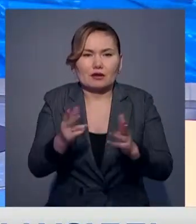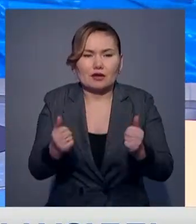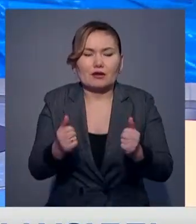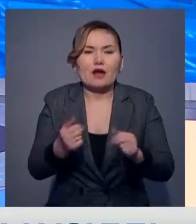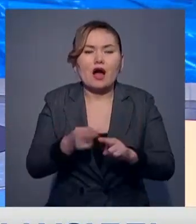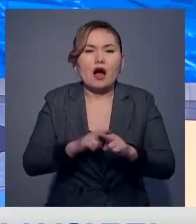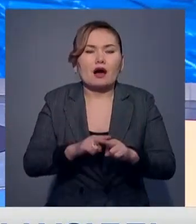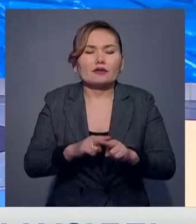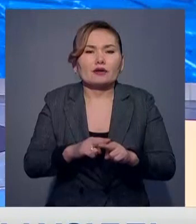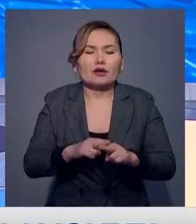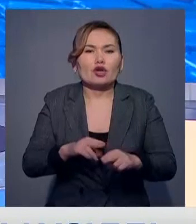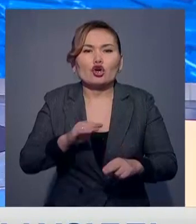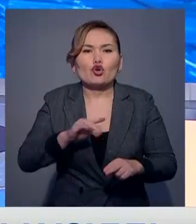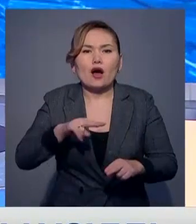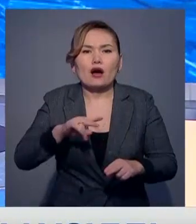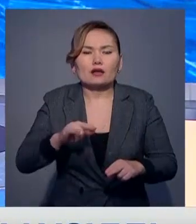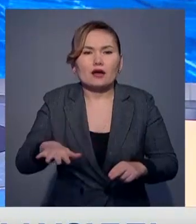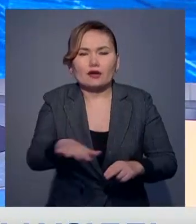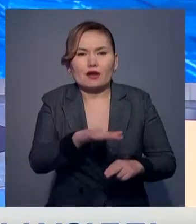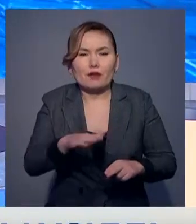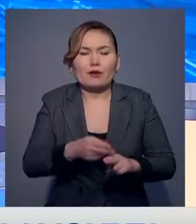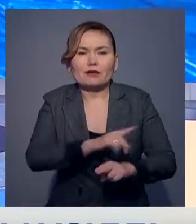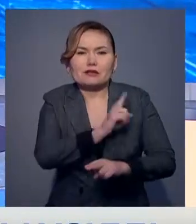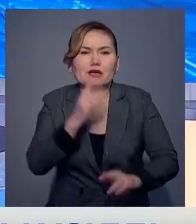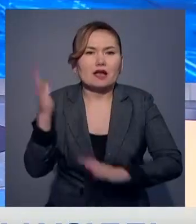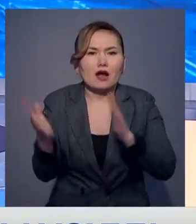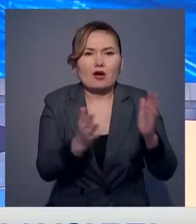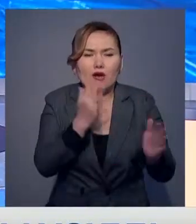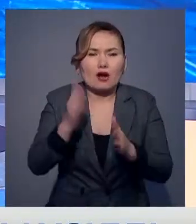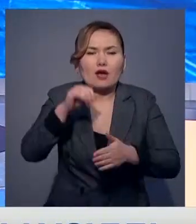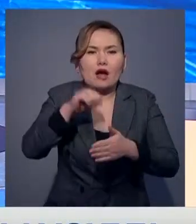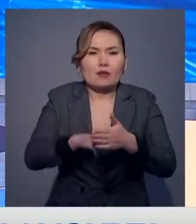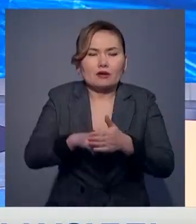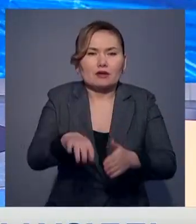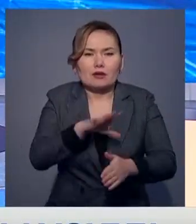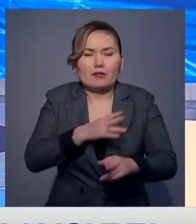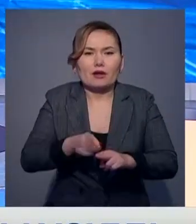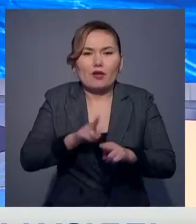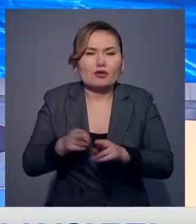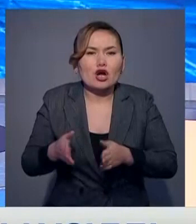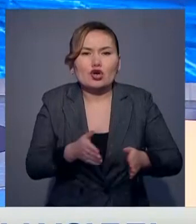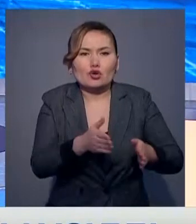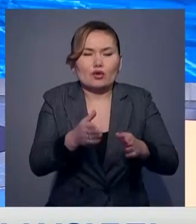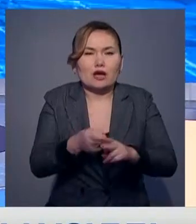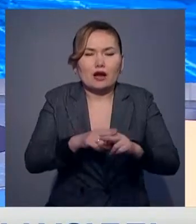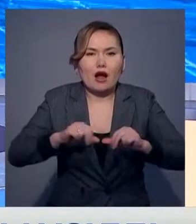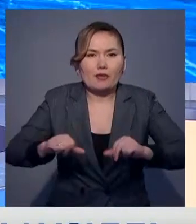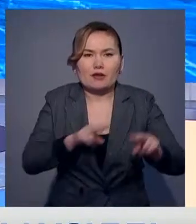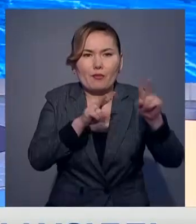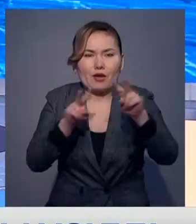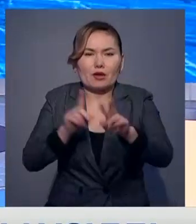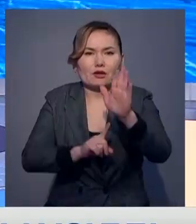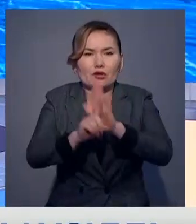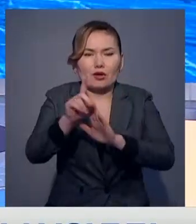Алматы-Ташкент жол учаскесі Жуалы ауданындағы ауа райының қолайсызына байланысты орын алған төтенше жағдай облыс әкімінің тікелей бақылауында. Яғни қазіргі